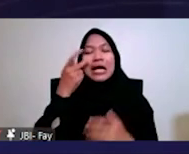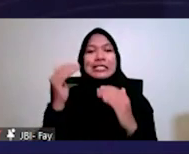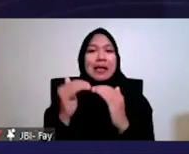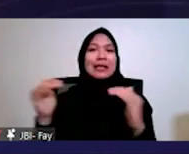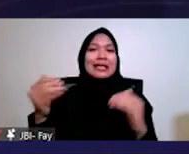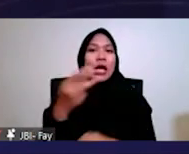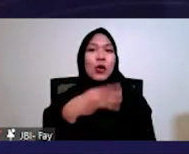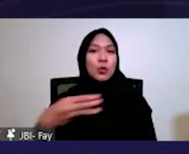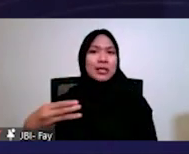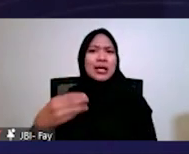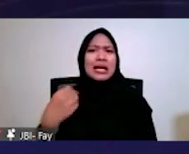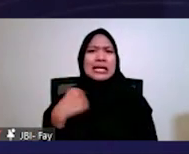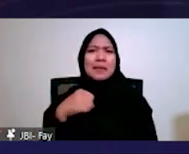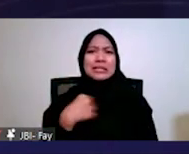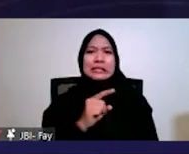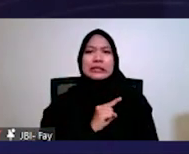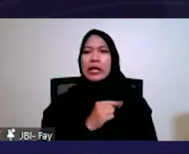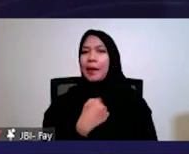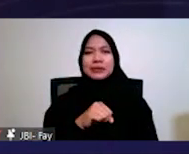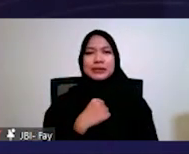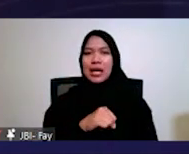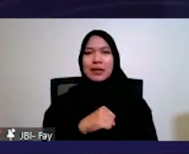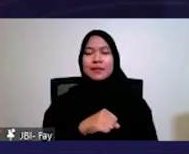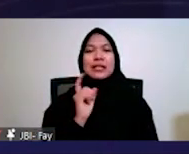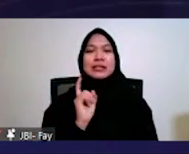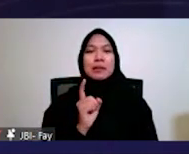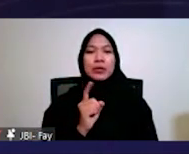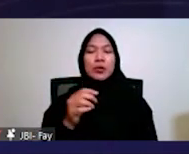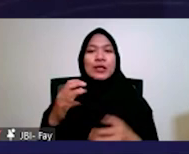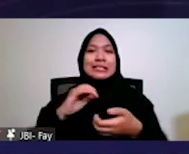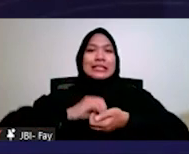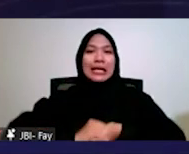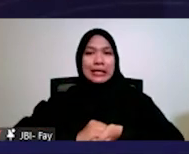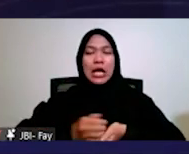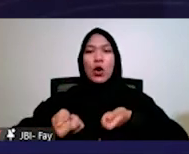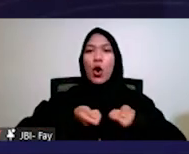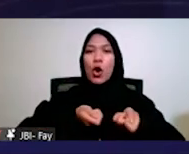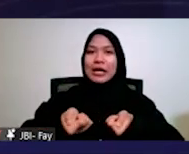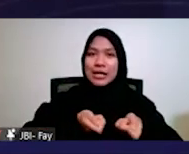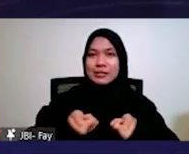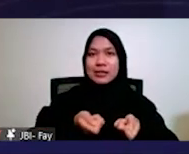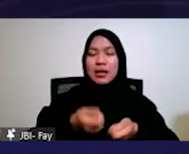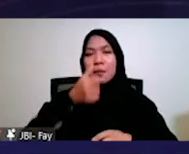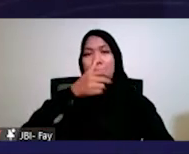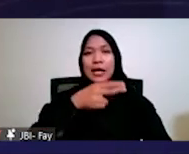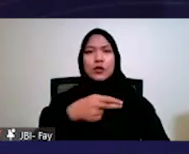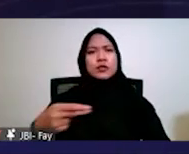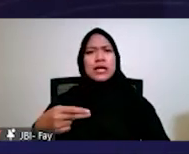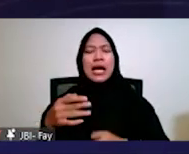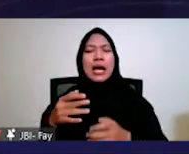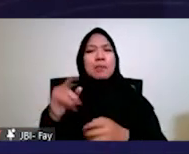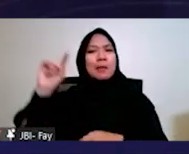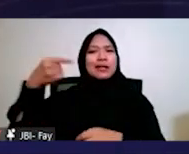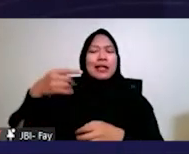ekonomi kita nggak bisa ketik sendiri Oleh karena itu Sinergi dan koordinasi oleh Bangun Desa dengan pemerintah pusat